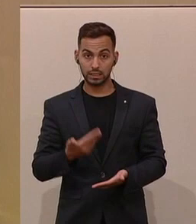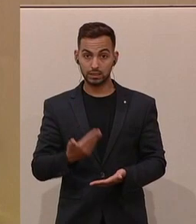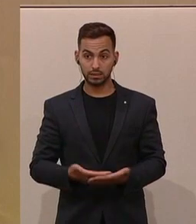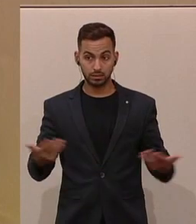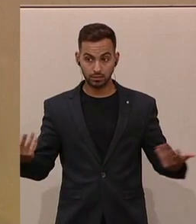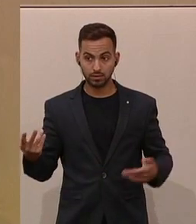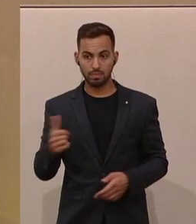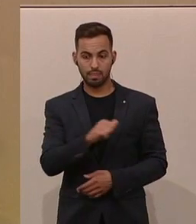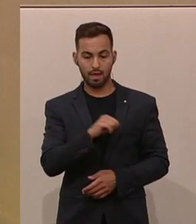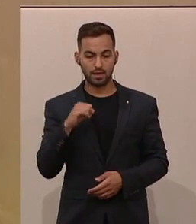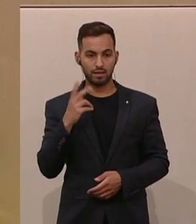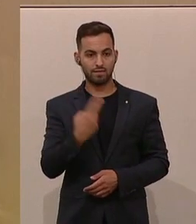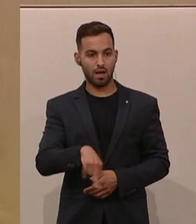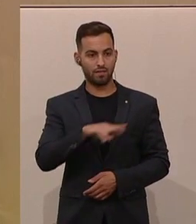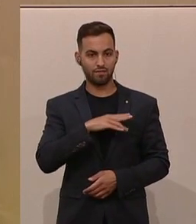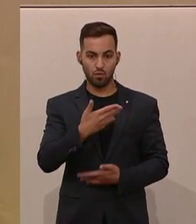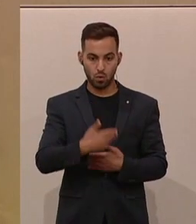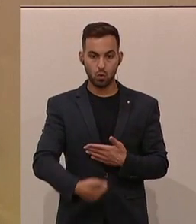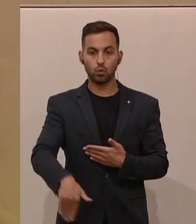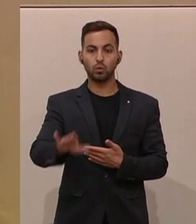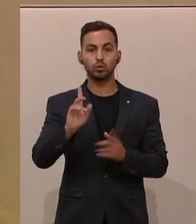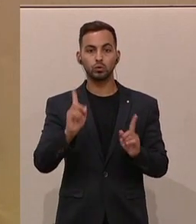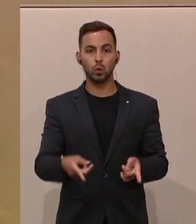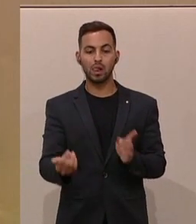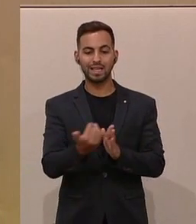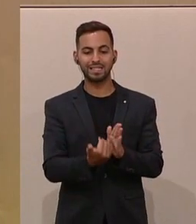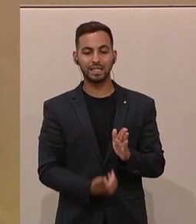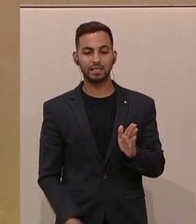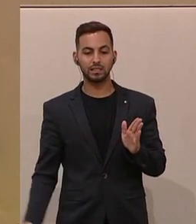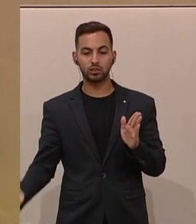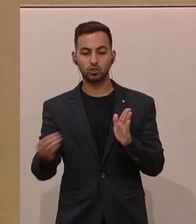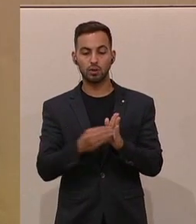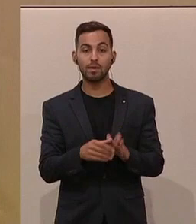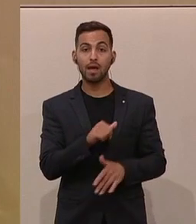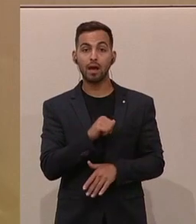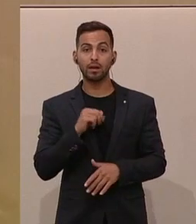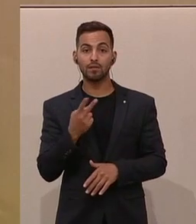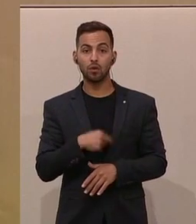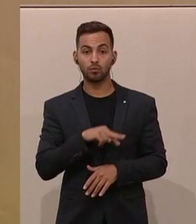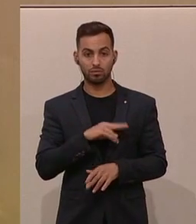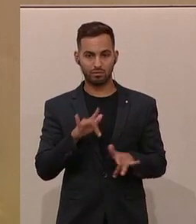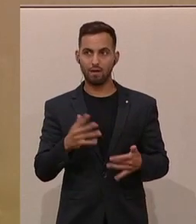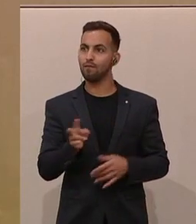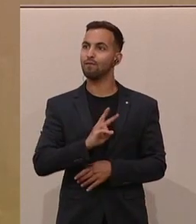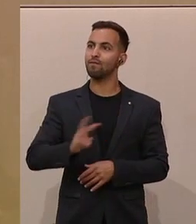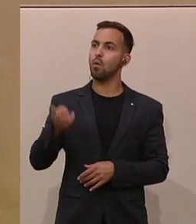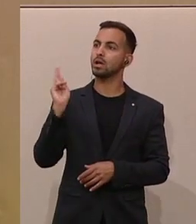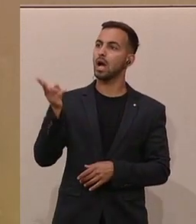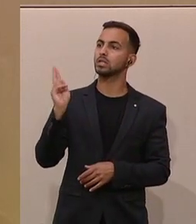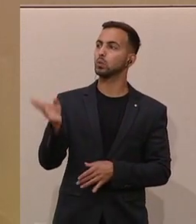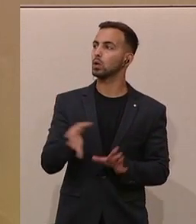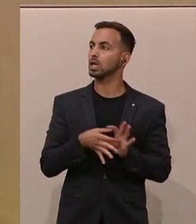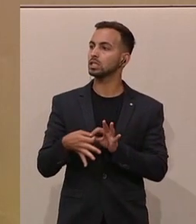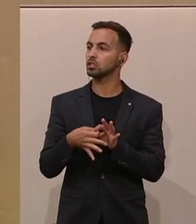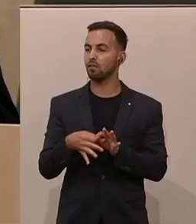Eigenverantwortung ins Gesetz zu schreiben. Eigenverantwortung. Ein Gesetz, das in unserer Vollkaskogesellschaft leider häufig viel zu